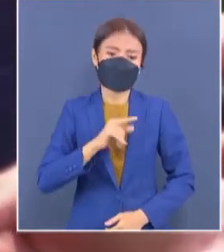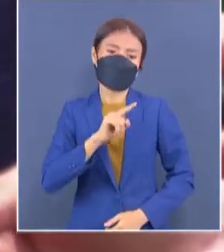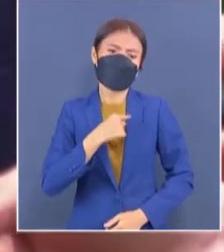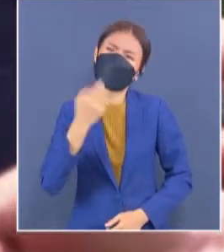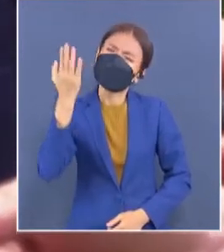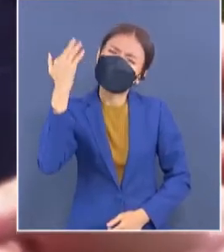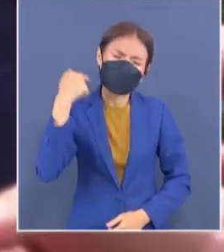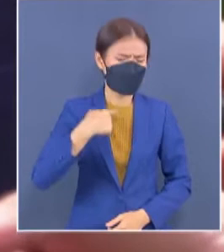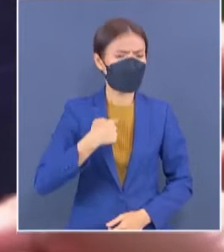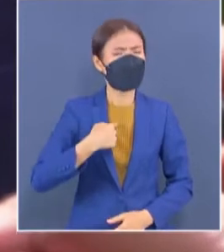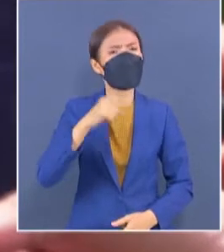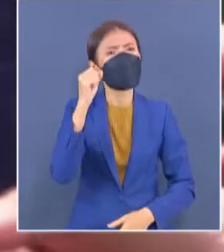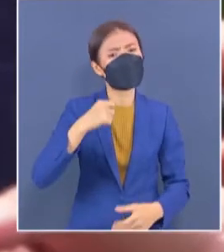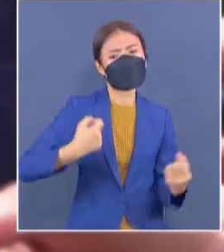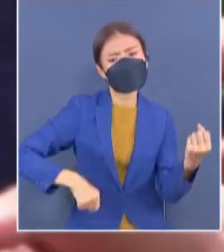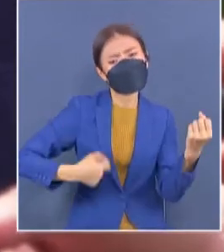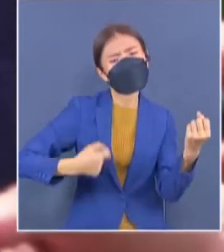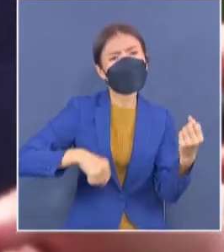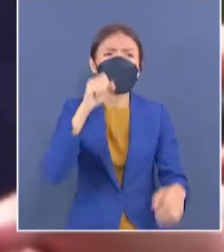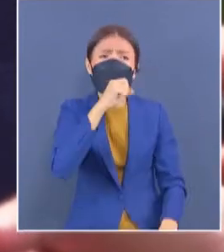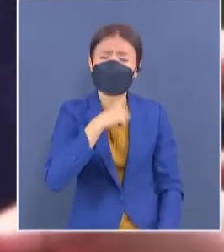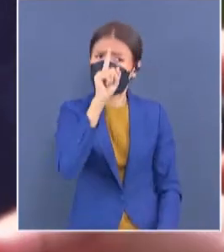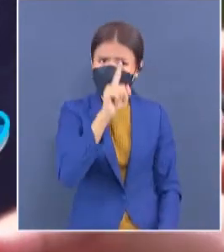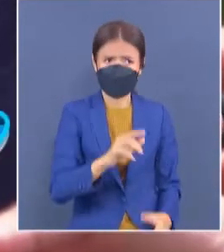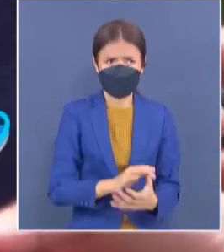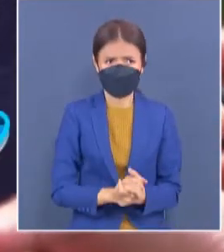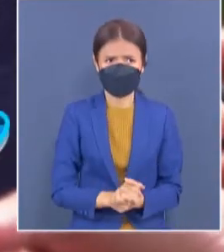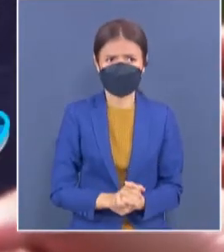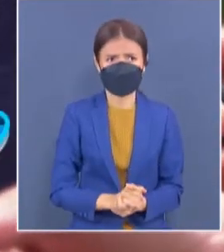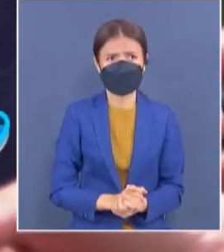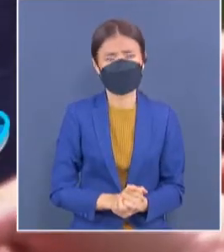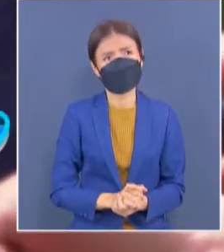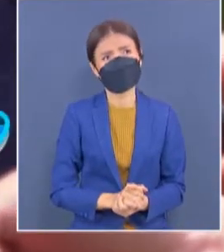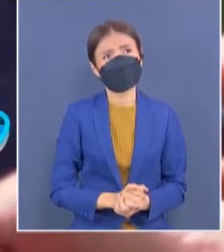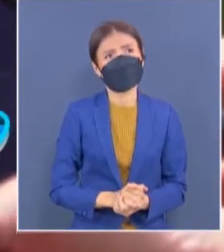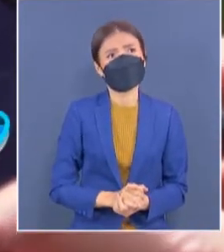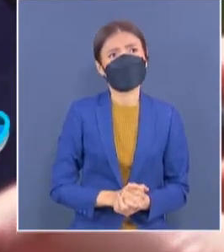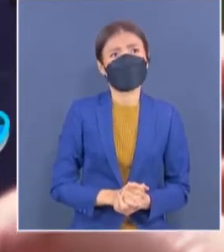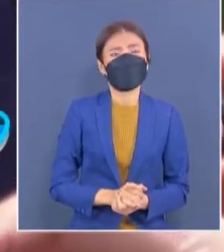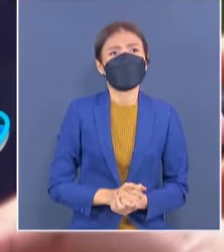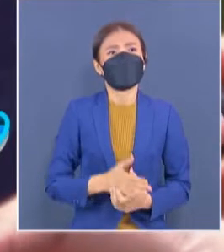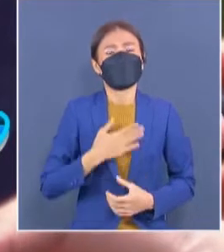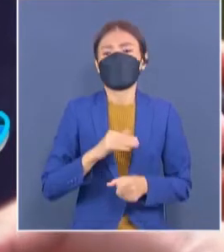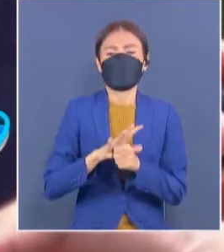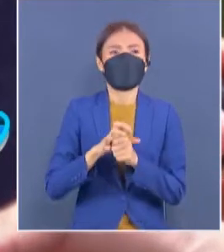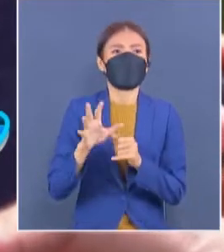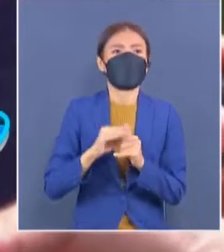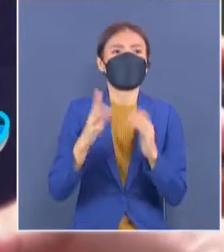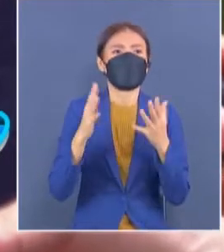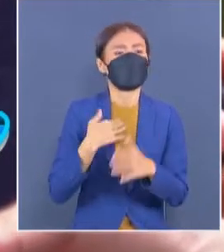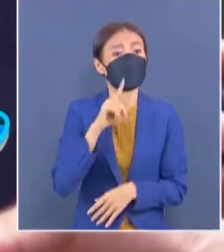คุ ณคุยกันไหมว่าเดี๋ยวจะเอาไปปาตรงนั้นอะไรเงี้ย ไม่มีการคุยกันครับ แล้วตัว